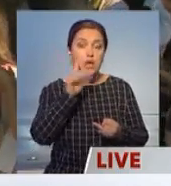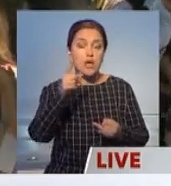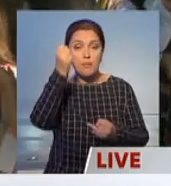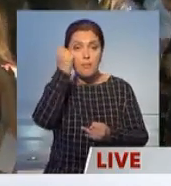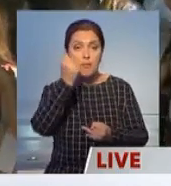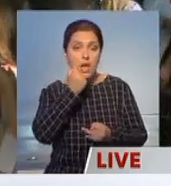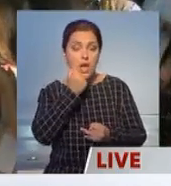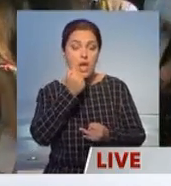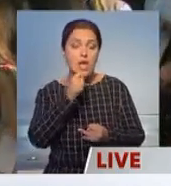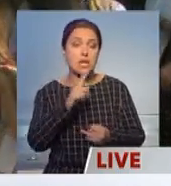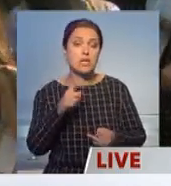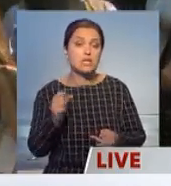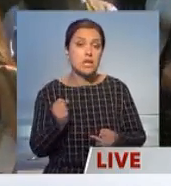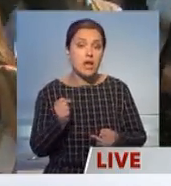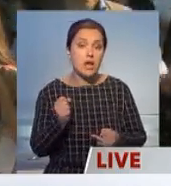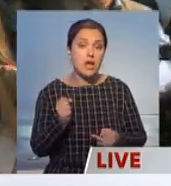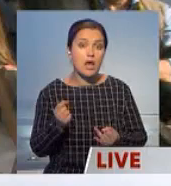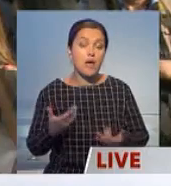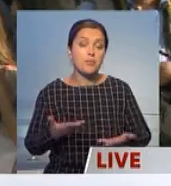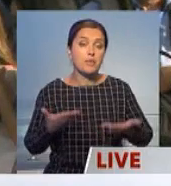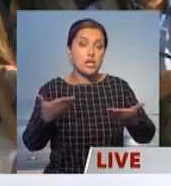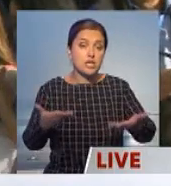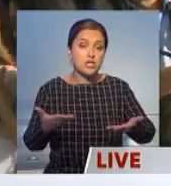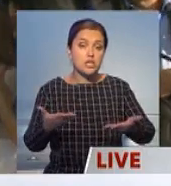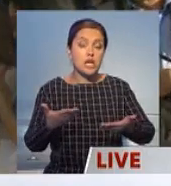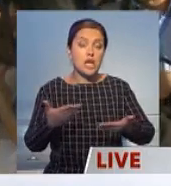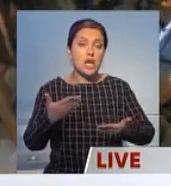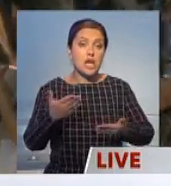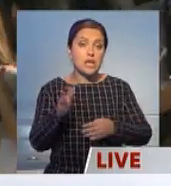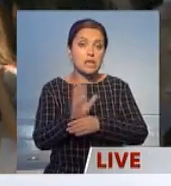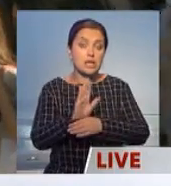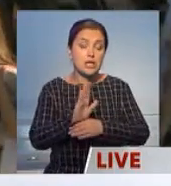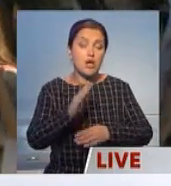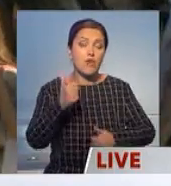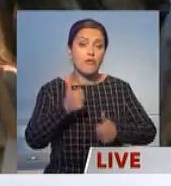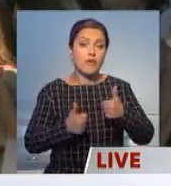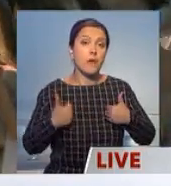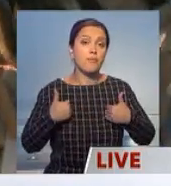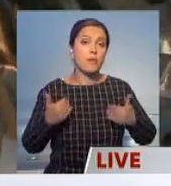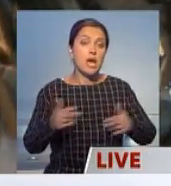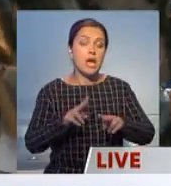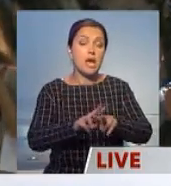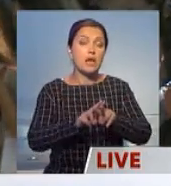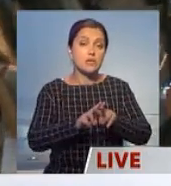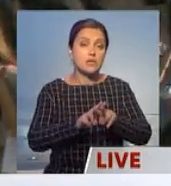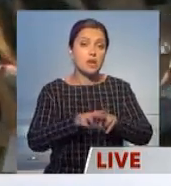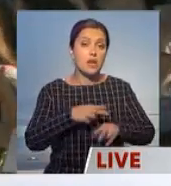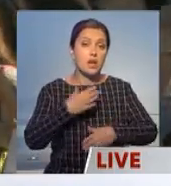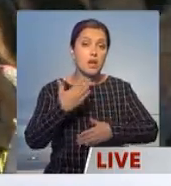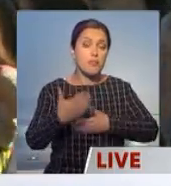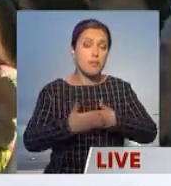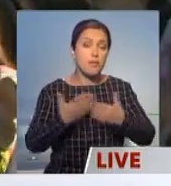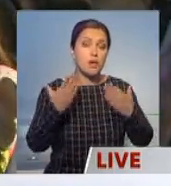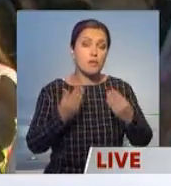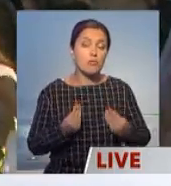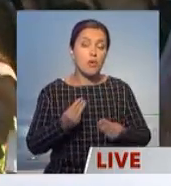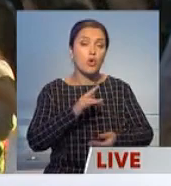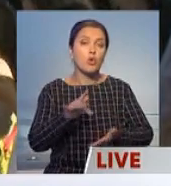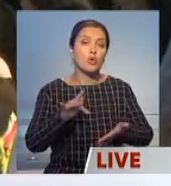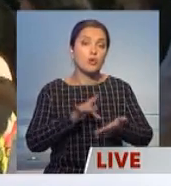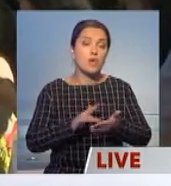поблагодарил организаторов за приглашение на этот кинофестиваль и поздравил, пользуясь случаем, Астану, наш город, с 20-летием.